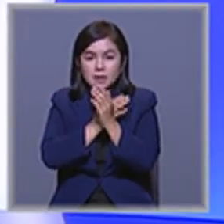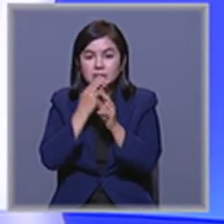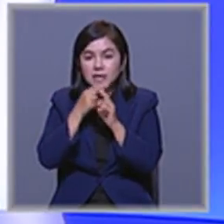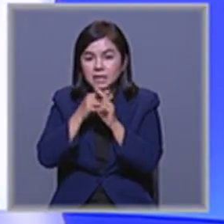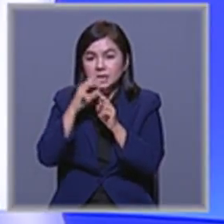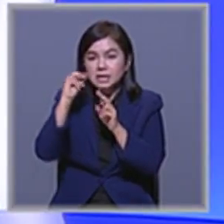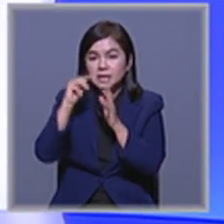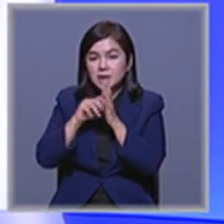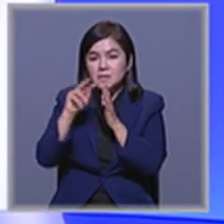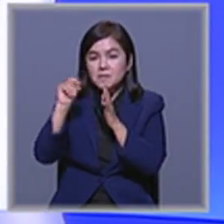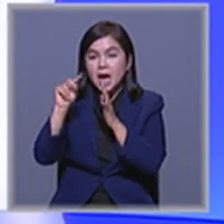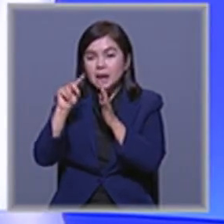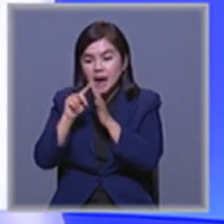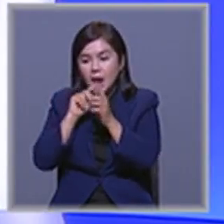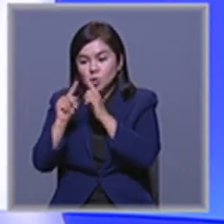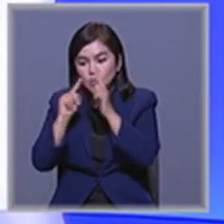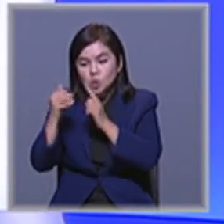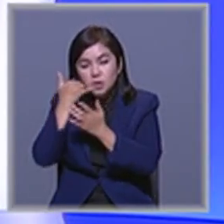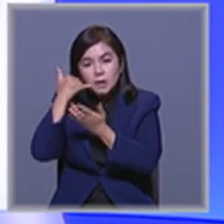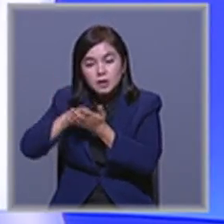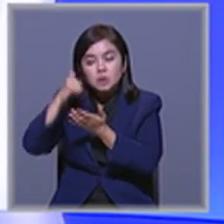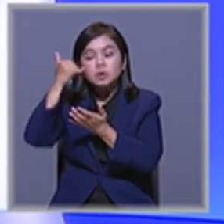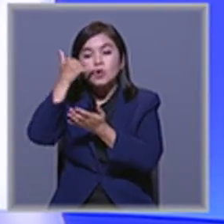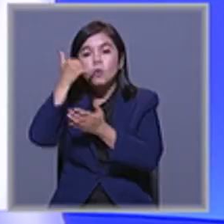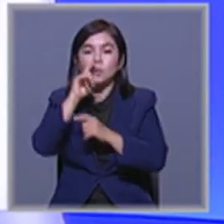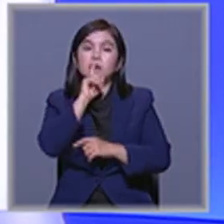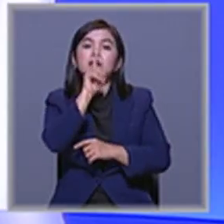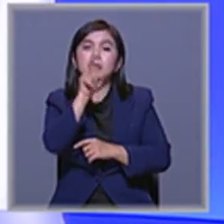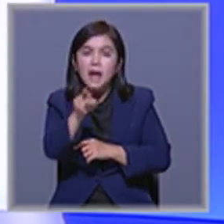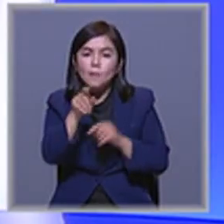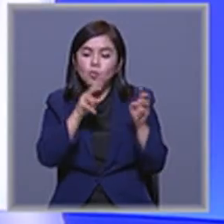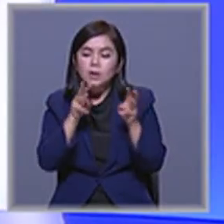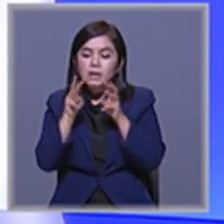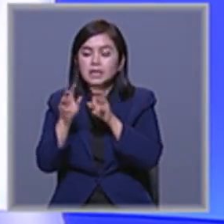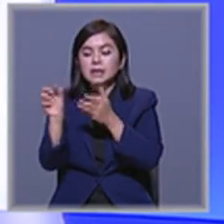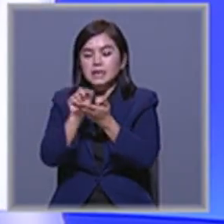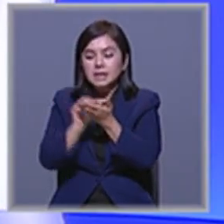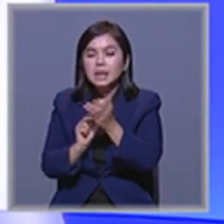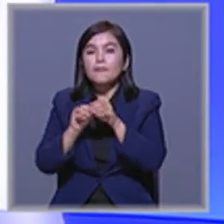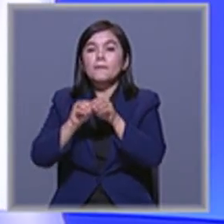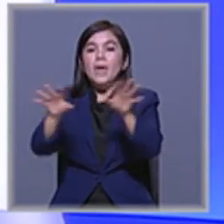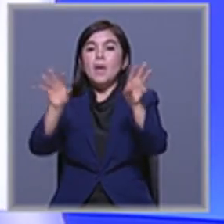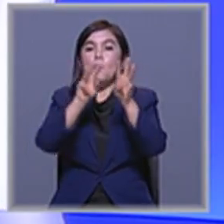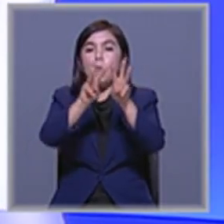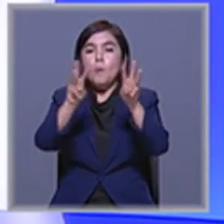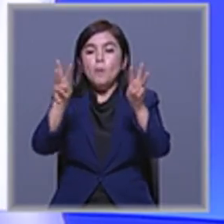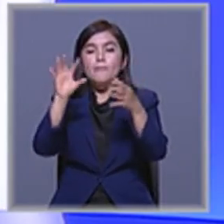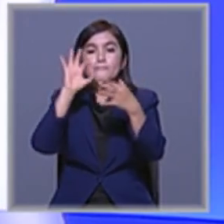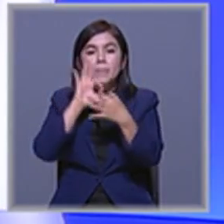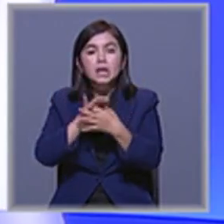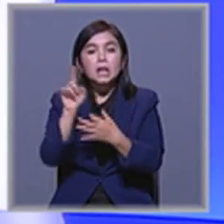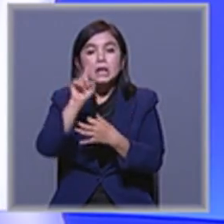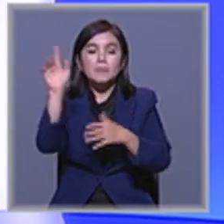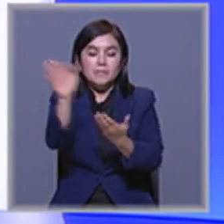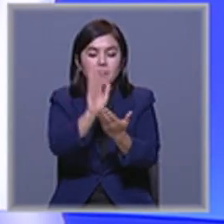วัสดีครับอาจารย์ศิโรจน์และท่านผู้ชมรายการครับ ครับอาจารย์ครับอาจารย์เขียนบทความออกมาในเว็บไซต์สำนักข่าวอิสราว่าสถานการณ์ในเวลานี้สถ